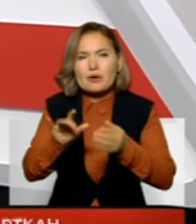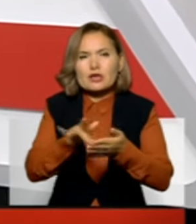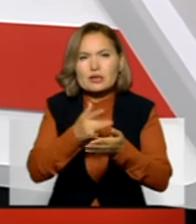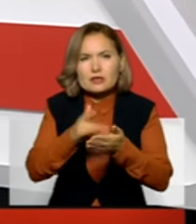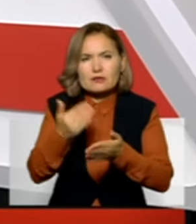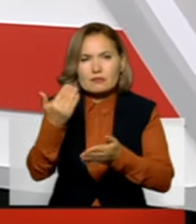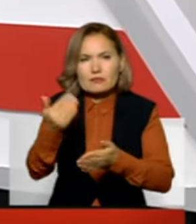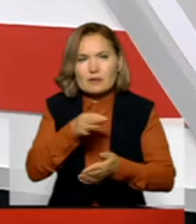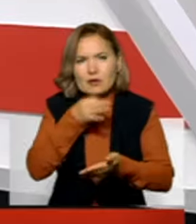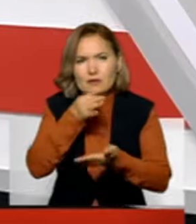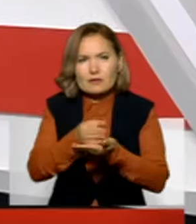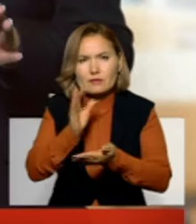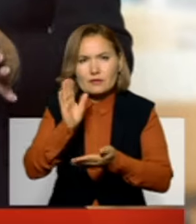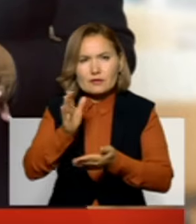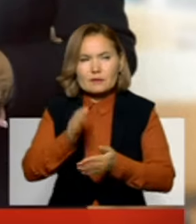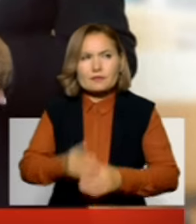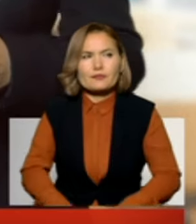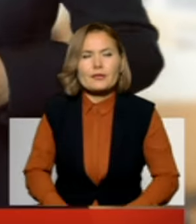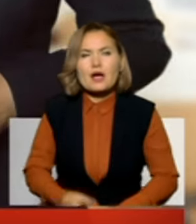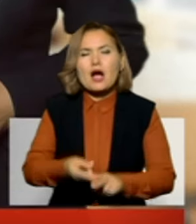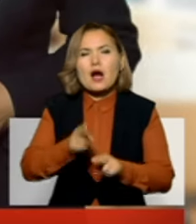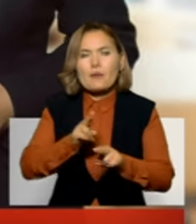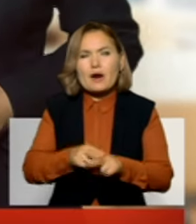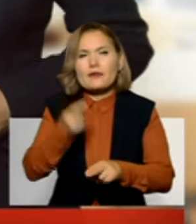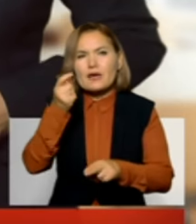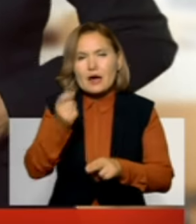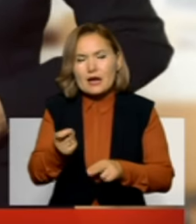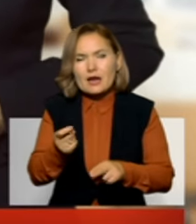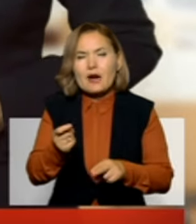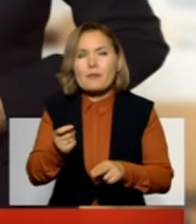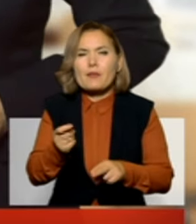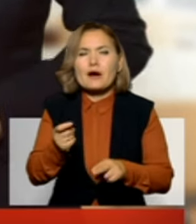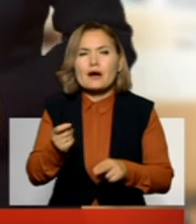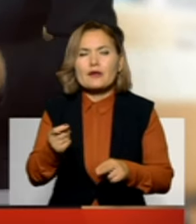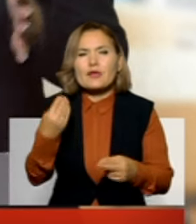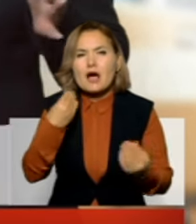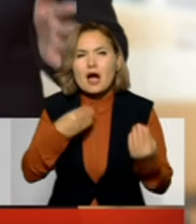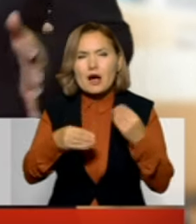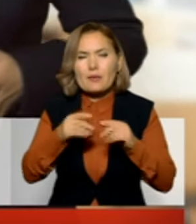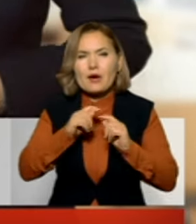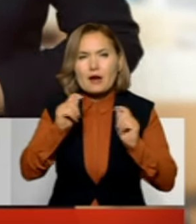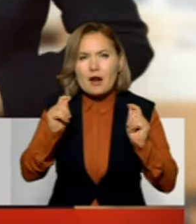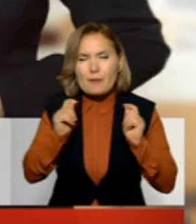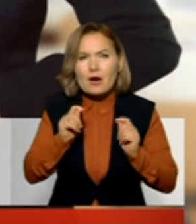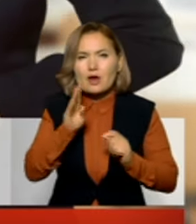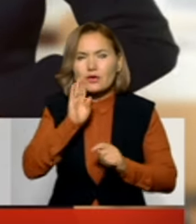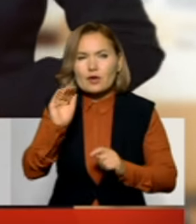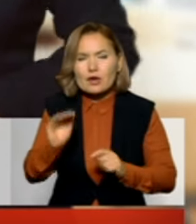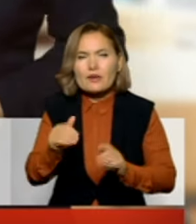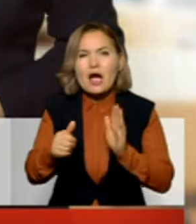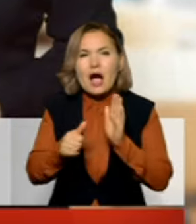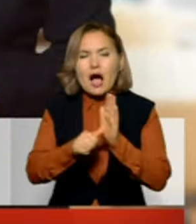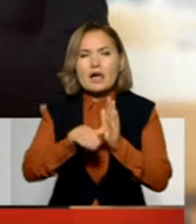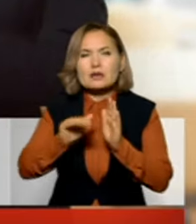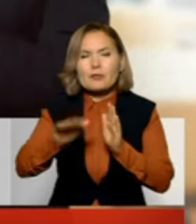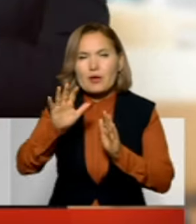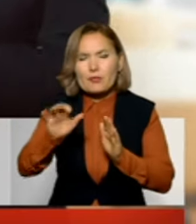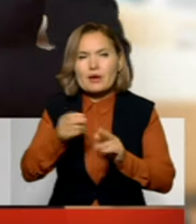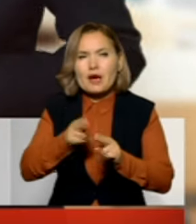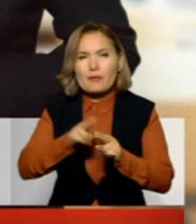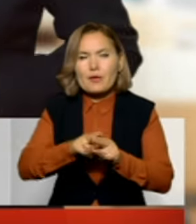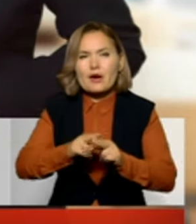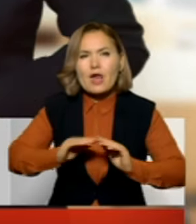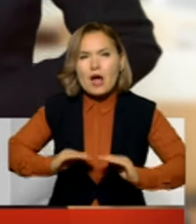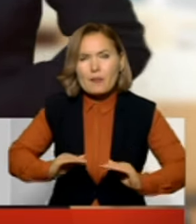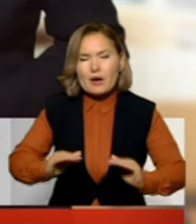шықты. Бұл ең арзан бағадағы қыз баланың жейдесі, бағасы міне көріп тұрсыздар 6,5 мың теңге, ал белдемшенің